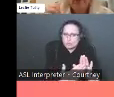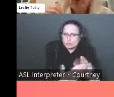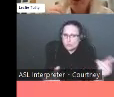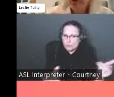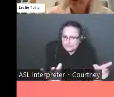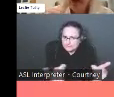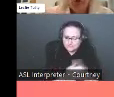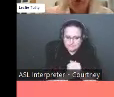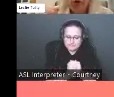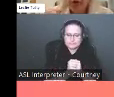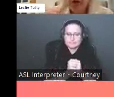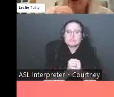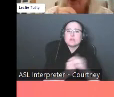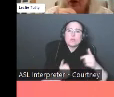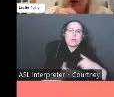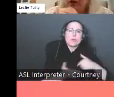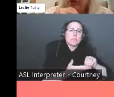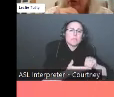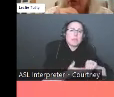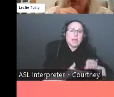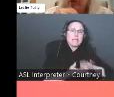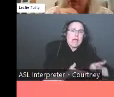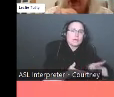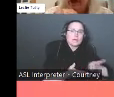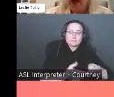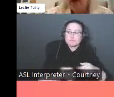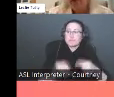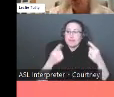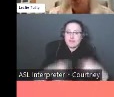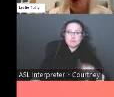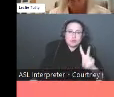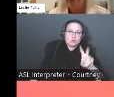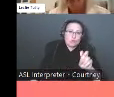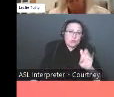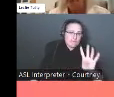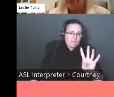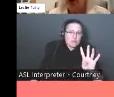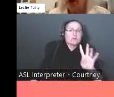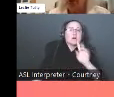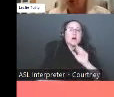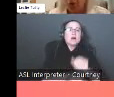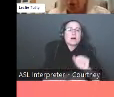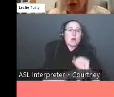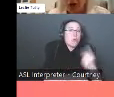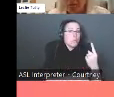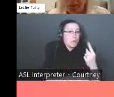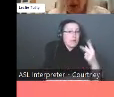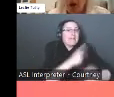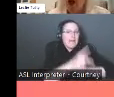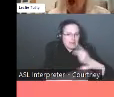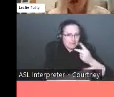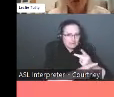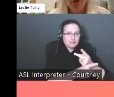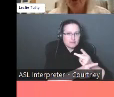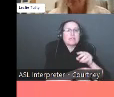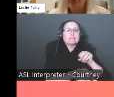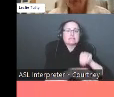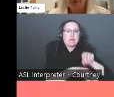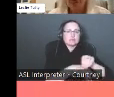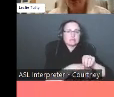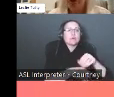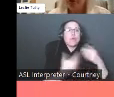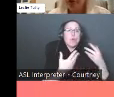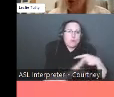Bon, et nous avons compté, et 204 femmes avaient accédé à un type ou un programme de